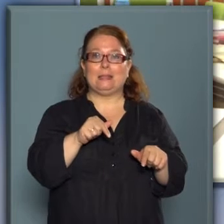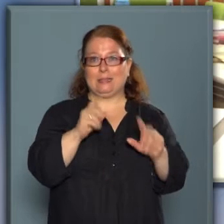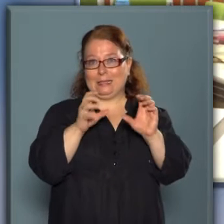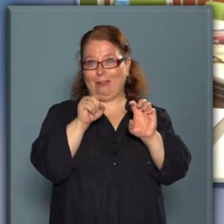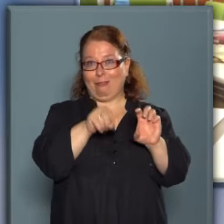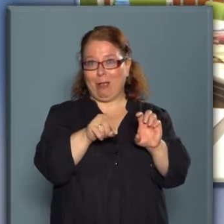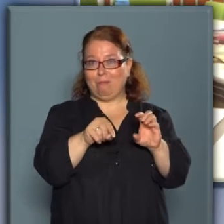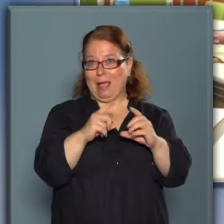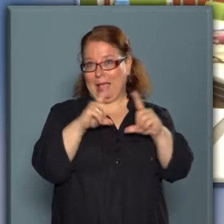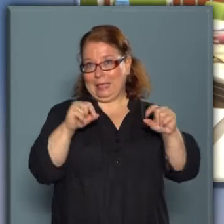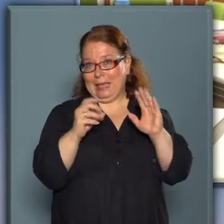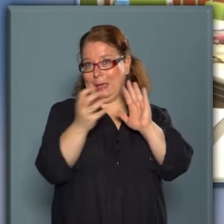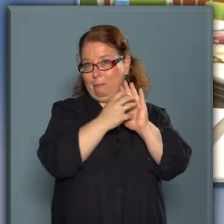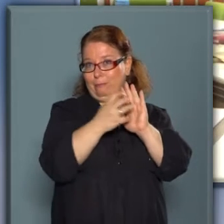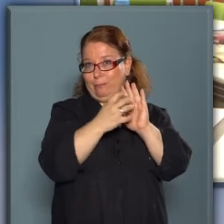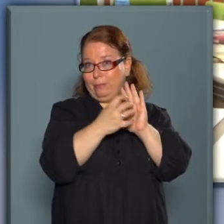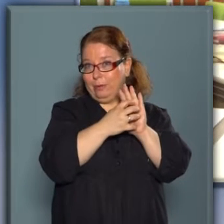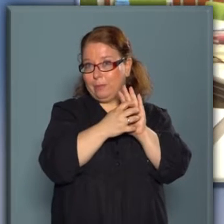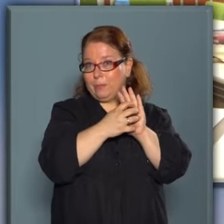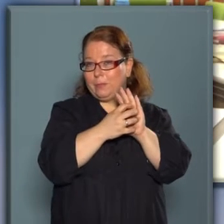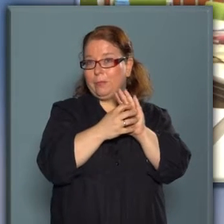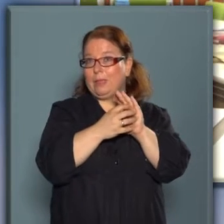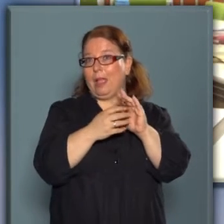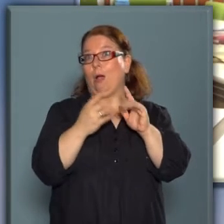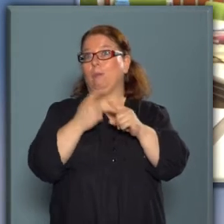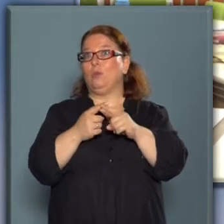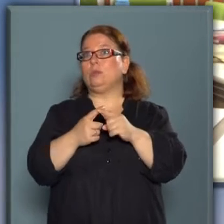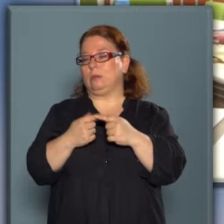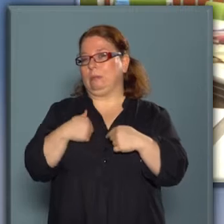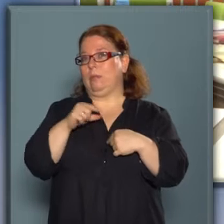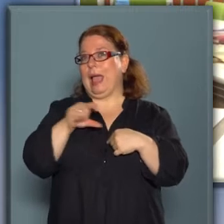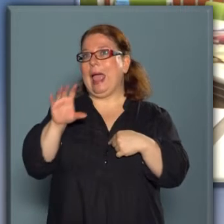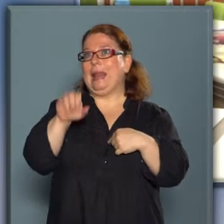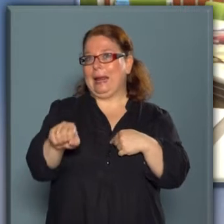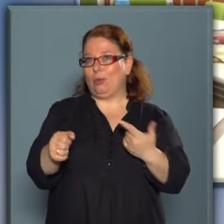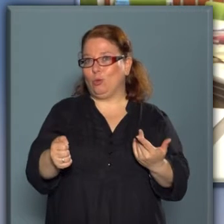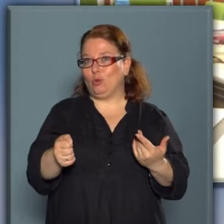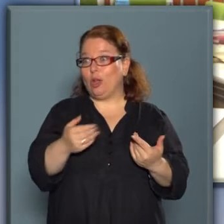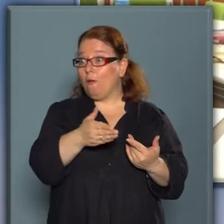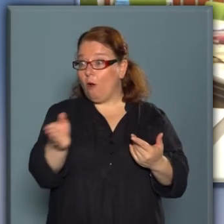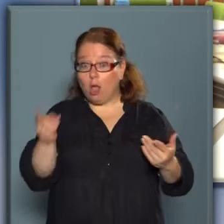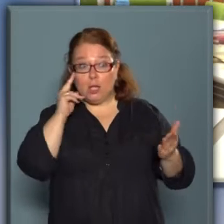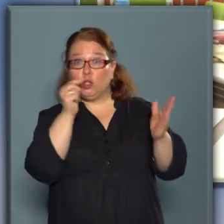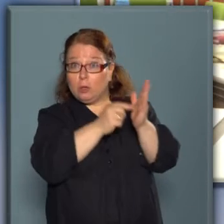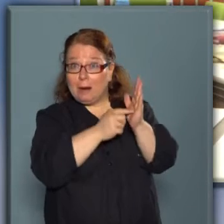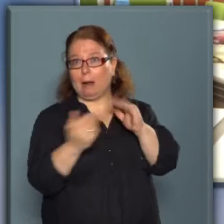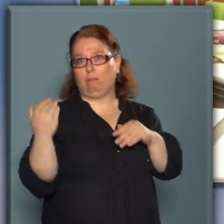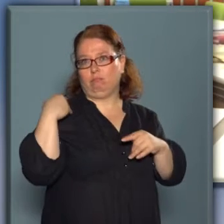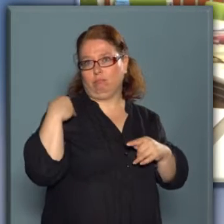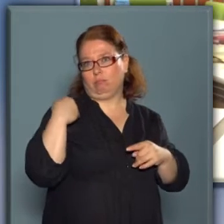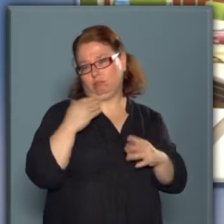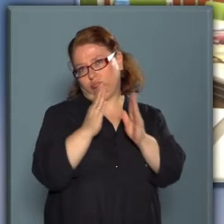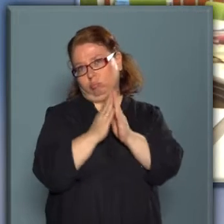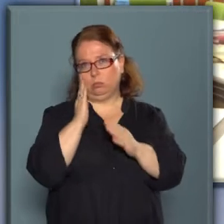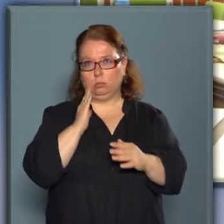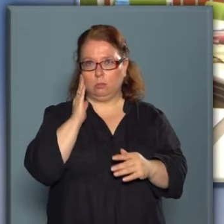pár képet föltenne, megadnám az elérhetőségemet, és akkor azt mondja, hogy hát ez igen, ezt